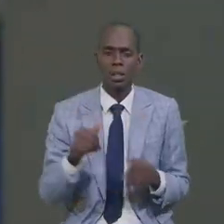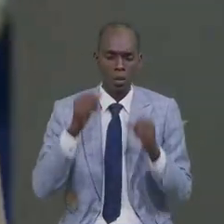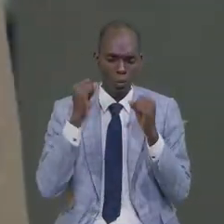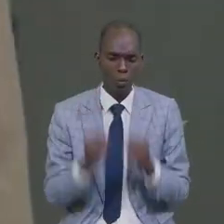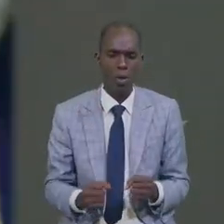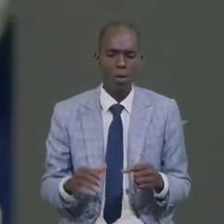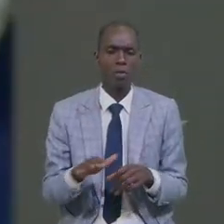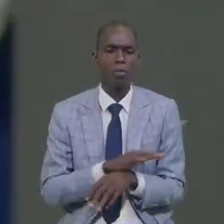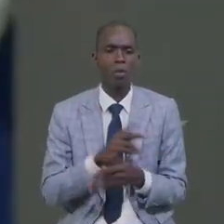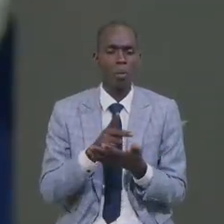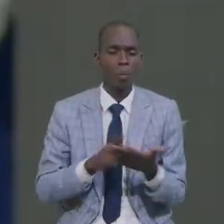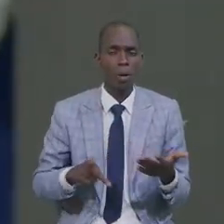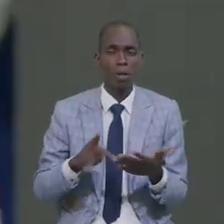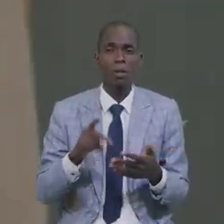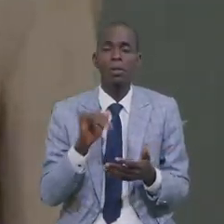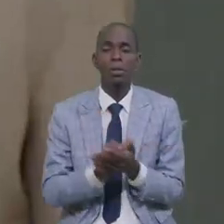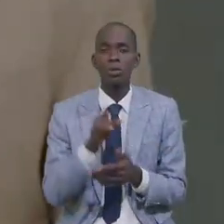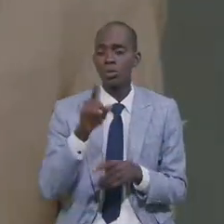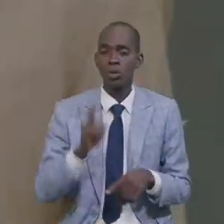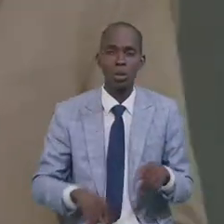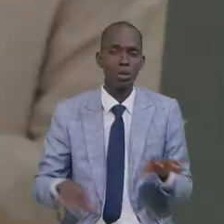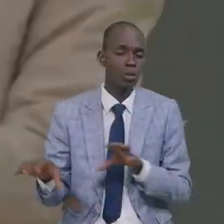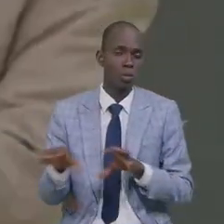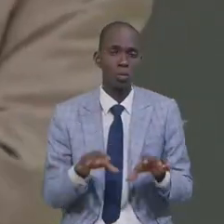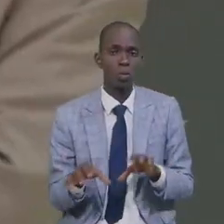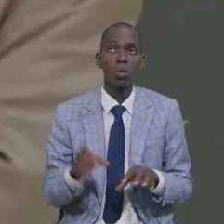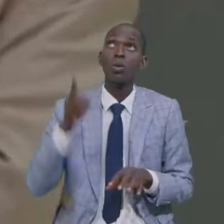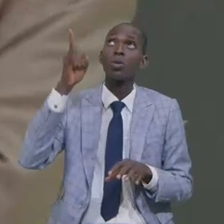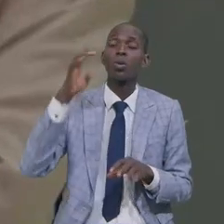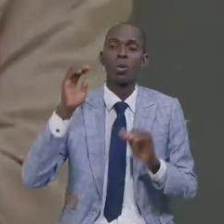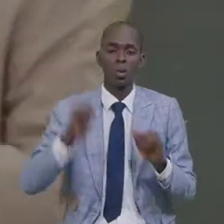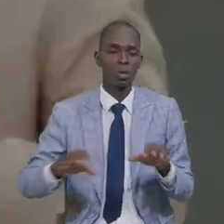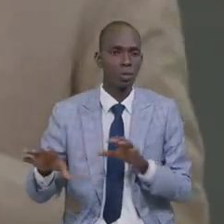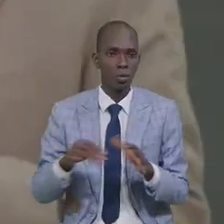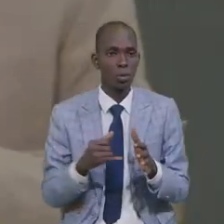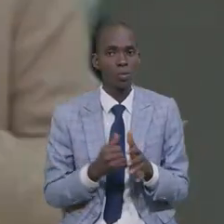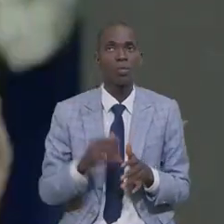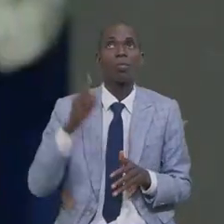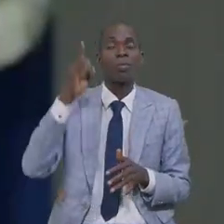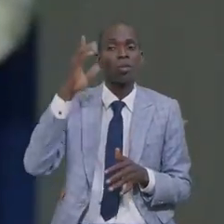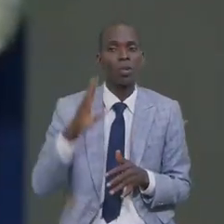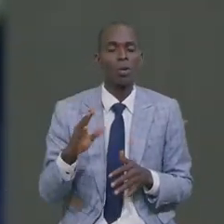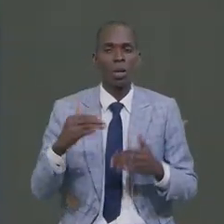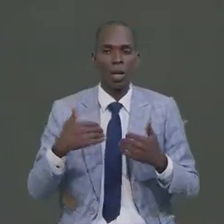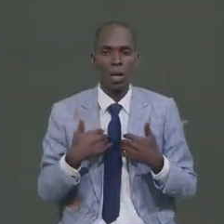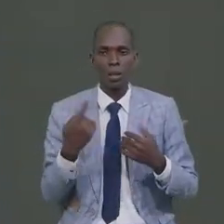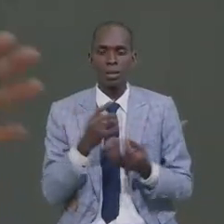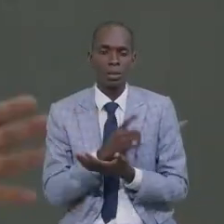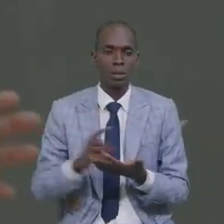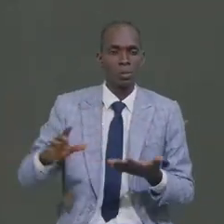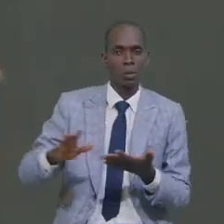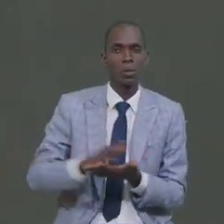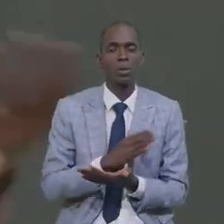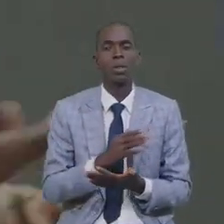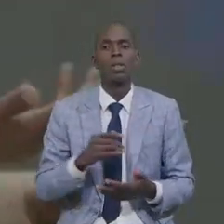la puissance du côté de Dieu que toi tu ne peux pas exécuter. Dieu peut le faire. Il fait le